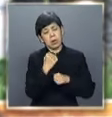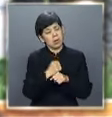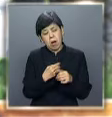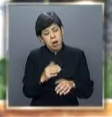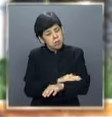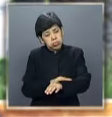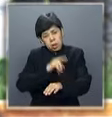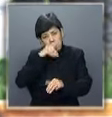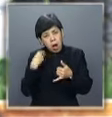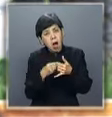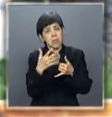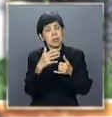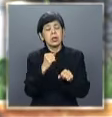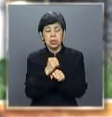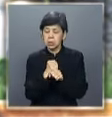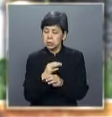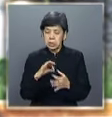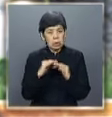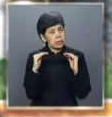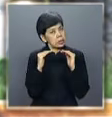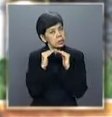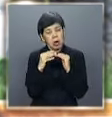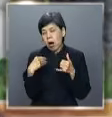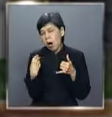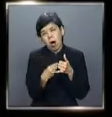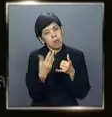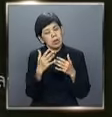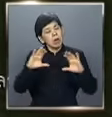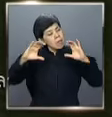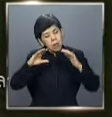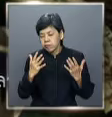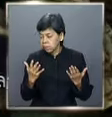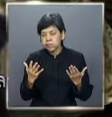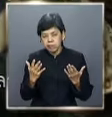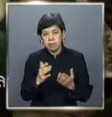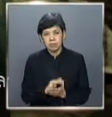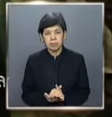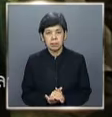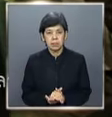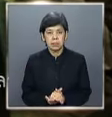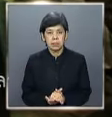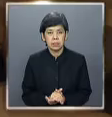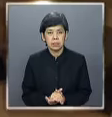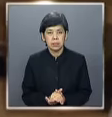าติทำให้พวกเขาไม่สามารถเข้าถึงสิทธิขั้นพื้นฐานต่างๆจากรัฐบาลได้ค่ะ